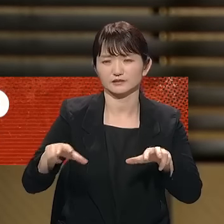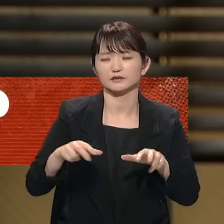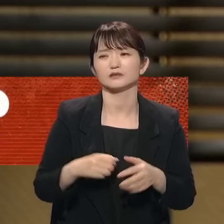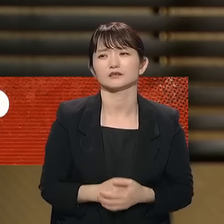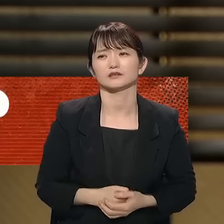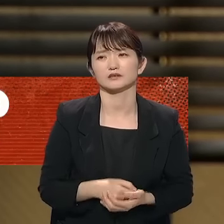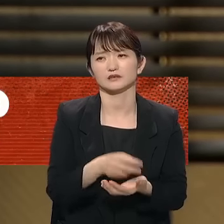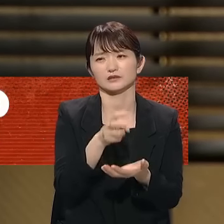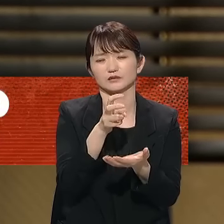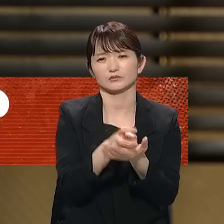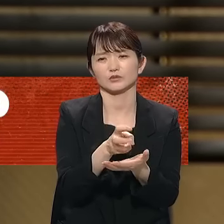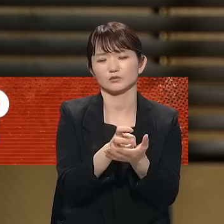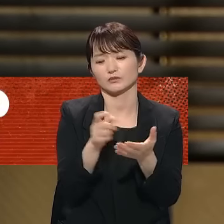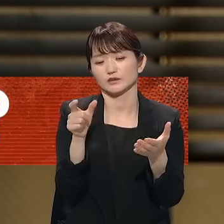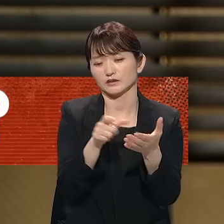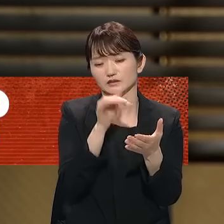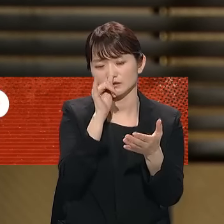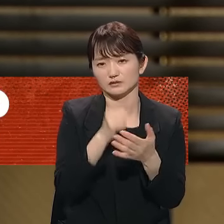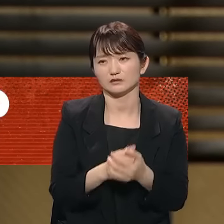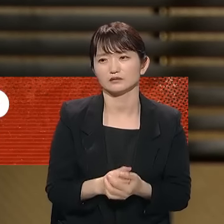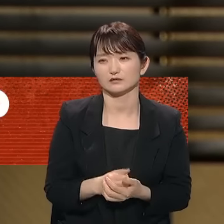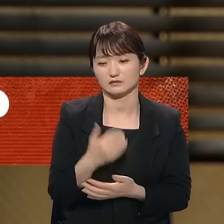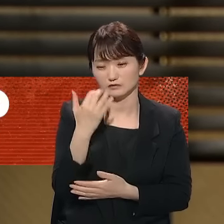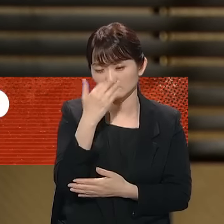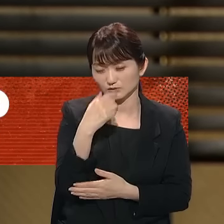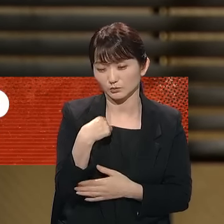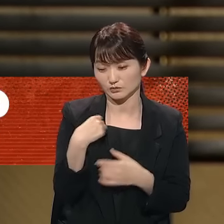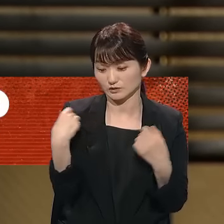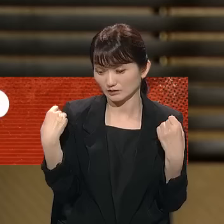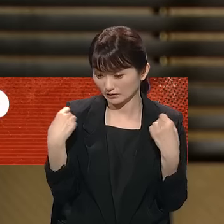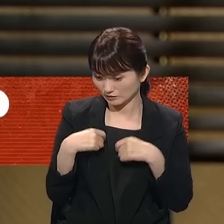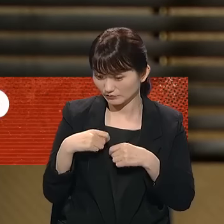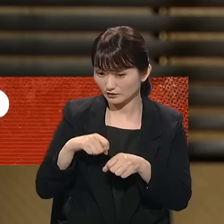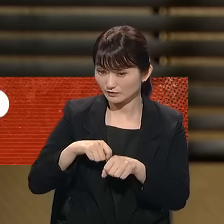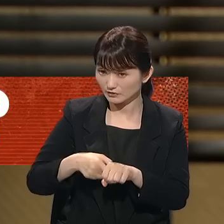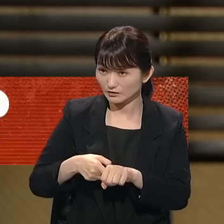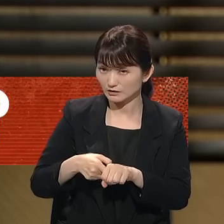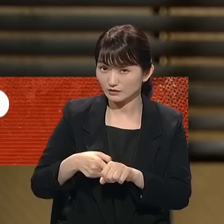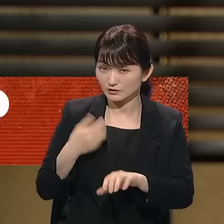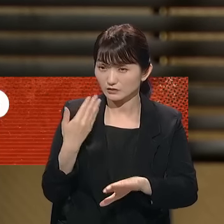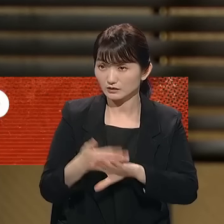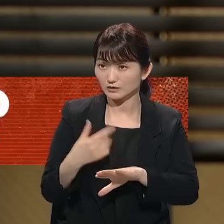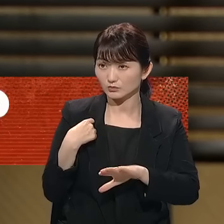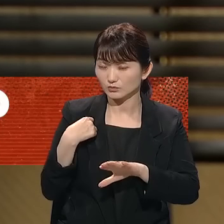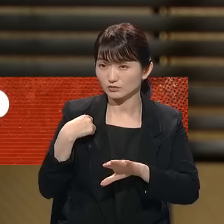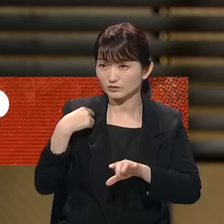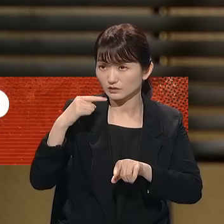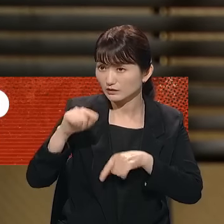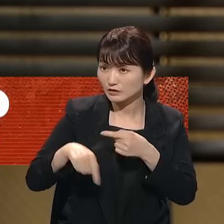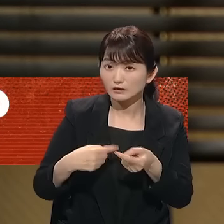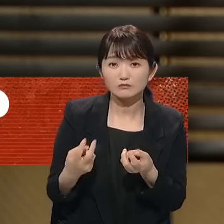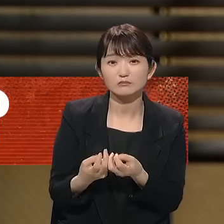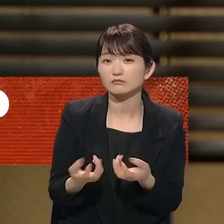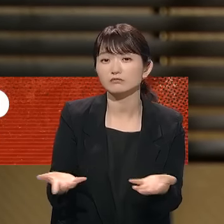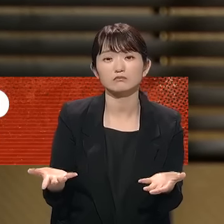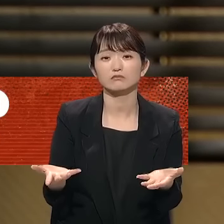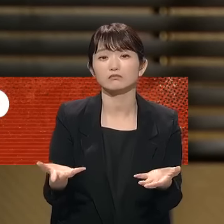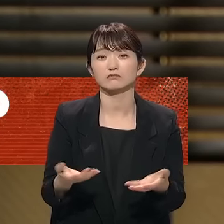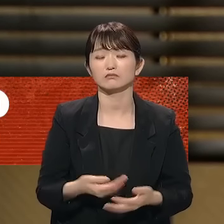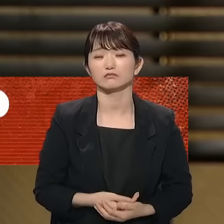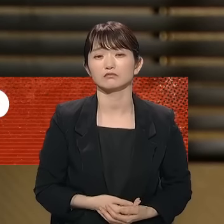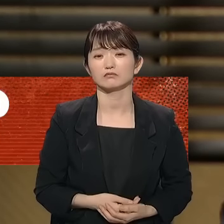법이 두고 있는 상황이기 때문에 옷을 저런 옷을 입는다고 처벌을 한다라거나 다른 옷으로 갈아입게 만들 수 있는 방법 자체가 없기